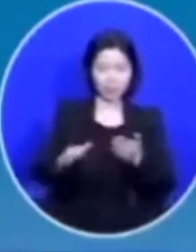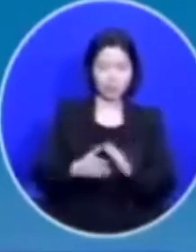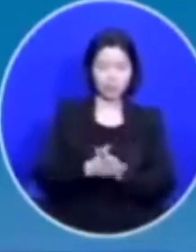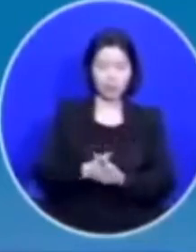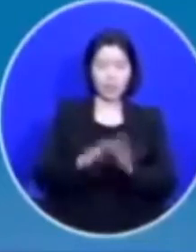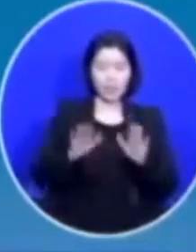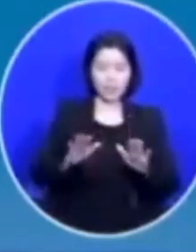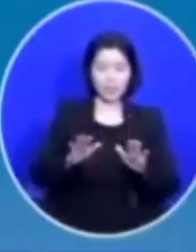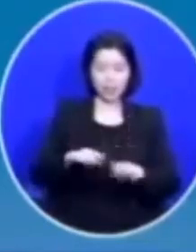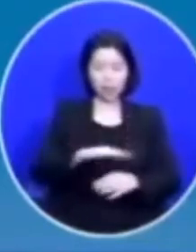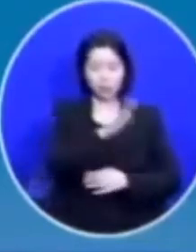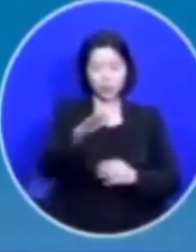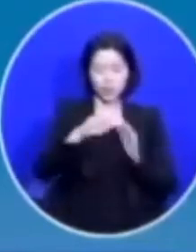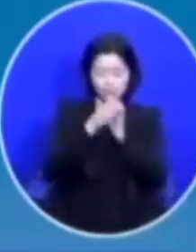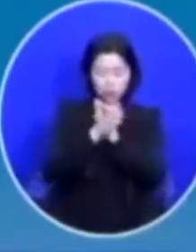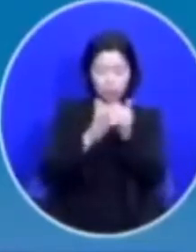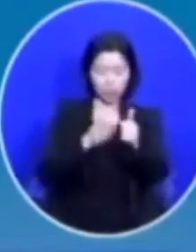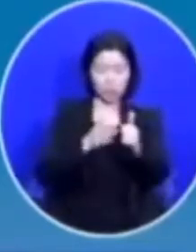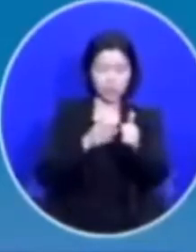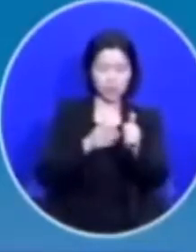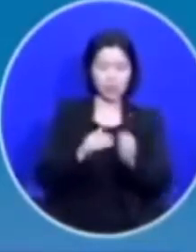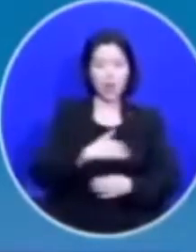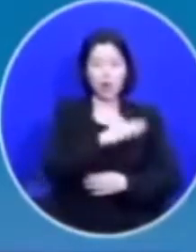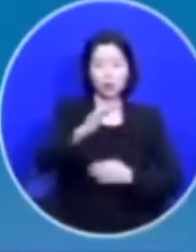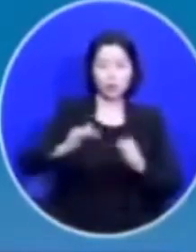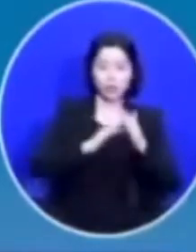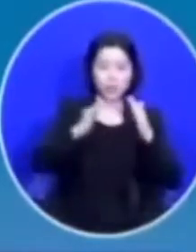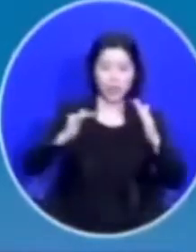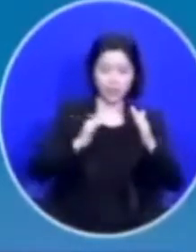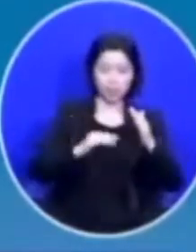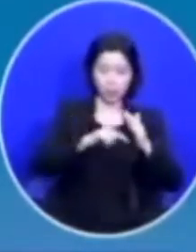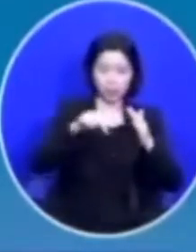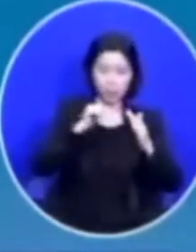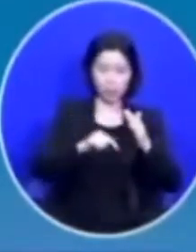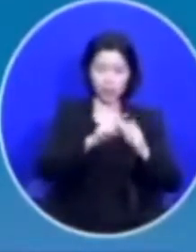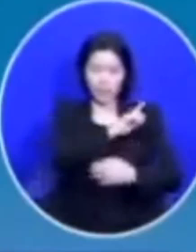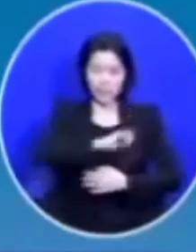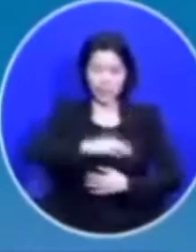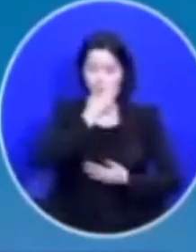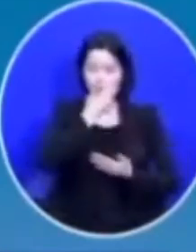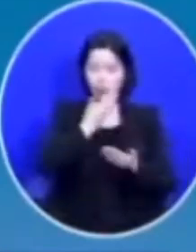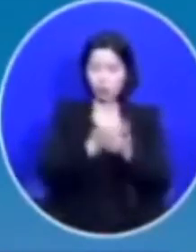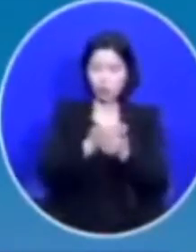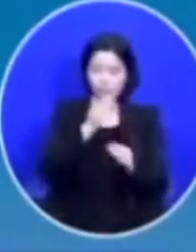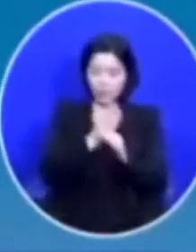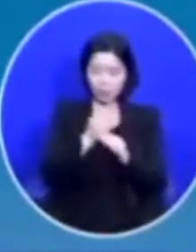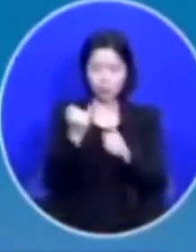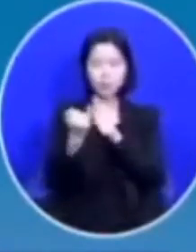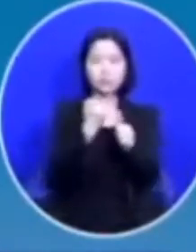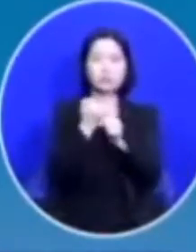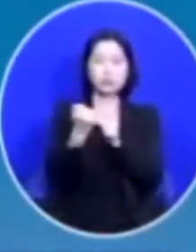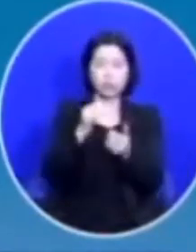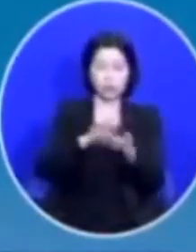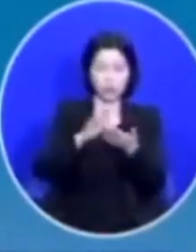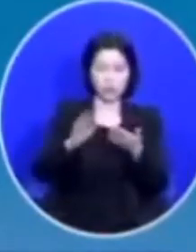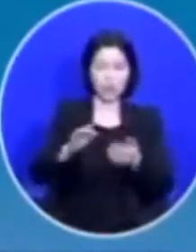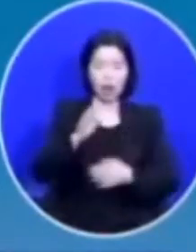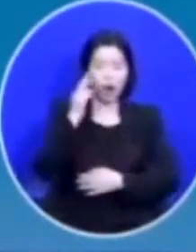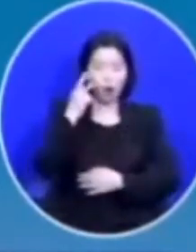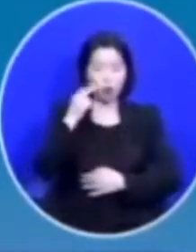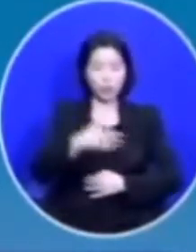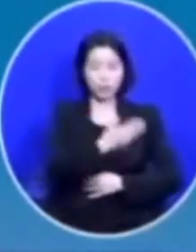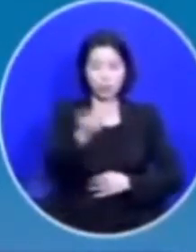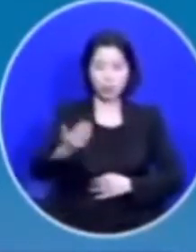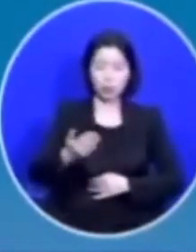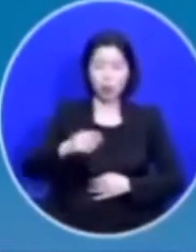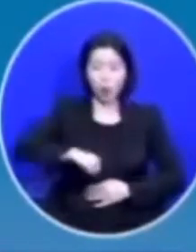이제 우리 기도합시다 우리 가정의 가장 중요한 핵심은 부부입니다 혹시 여러분이 지금 혼자 되신